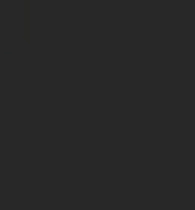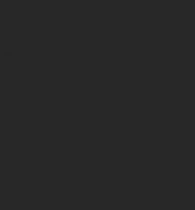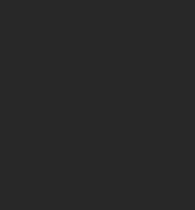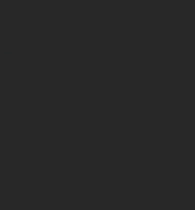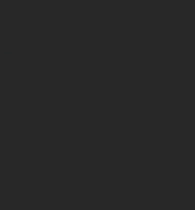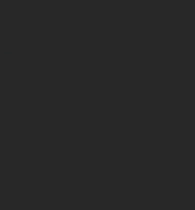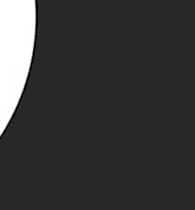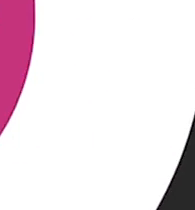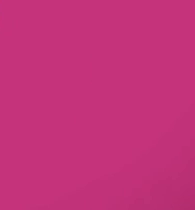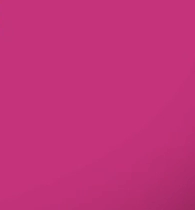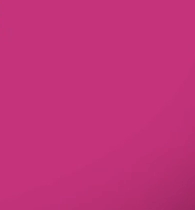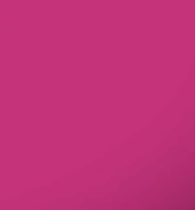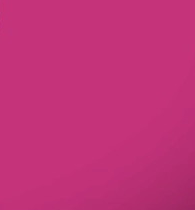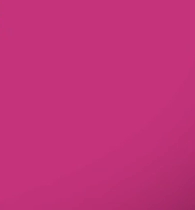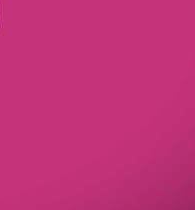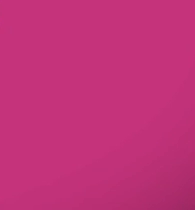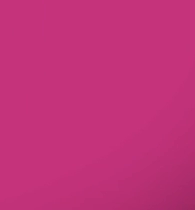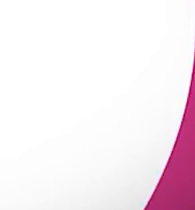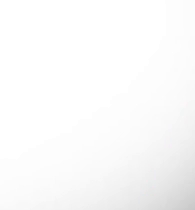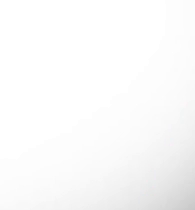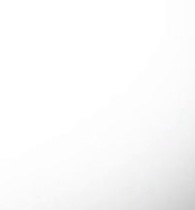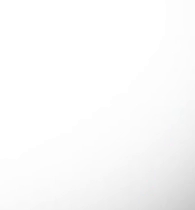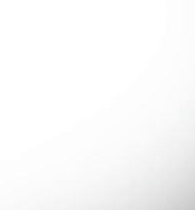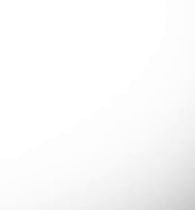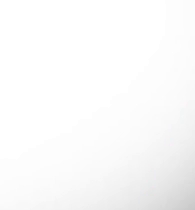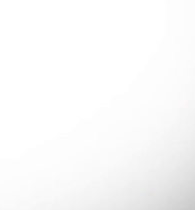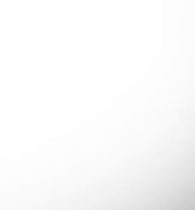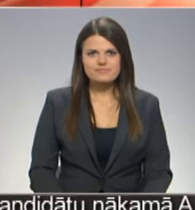Re, viss ēters ir te!